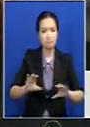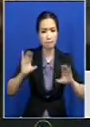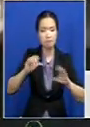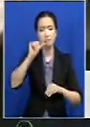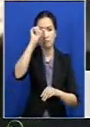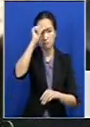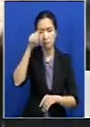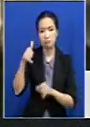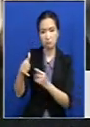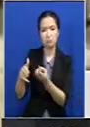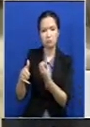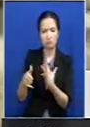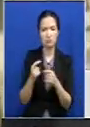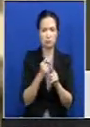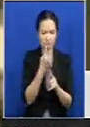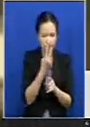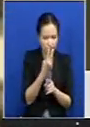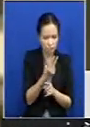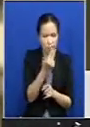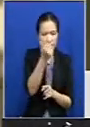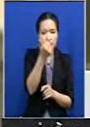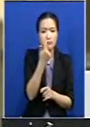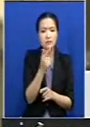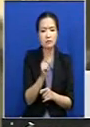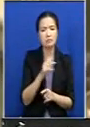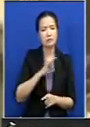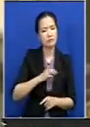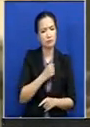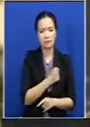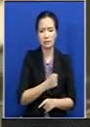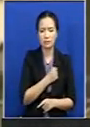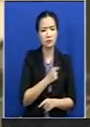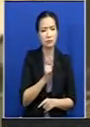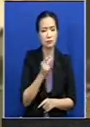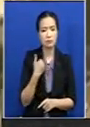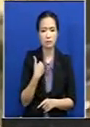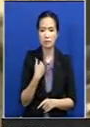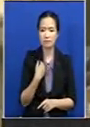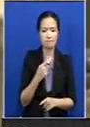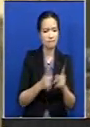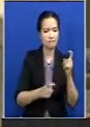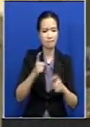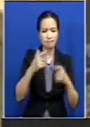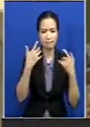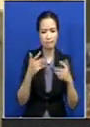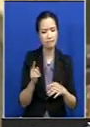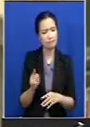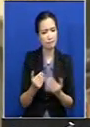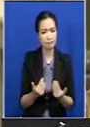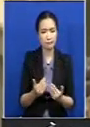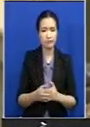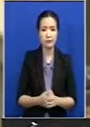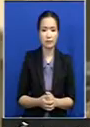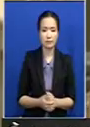งห์บอกว่ากำลังติดตามสถานการณ์อย่างใกล้ชิดเลยนะคะและก็รู้สึกเสียใจมากที่มีความสูญเสียเกิดขึ้นจากอุบัติเหตุในครั้